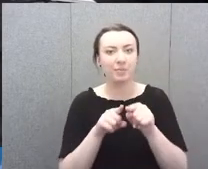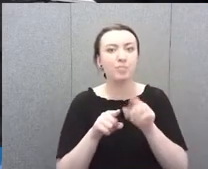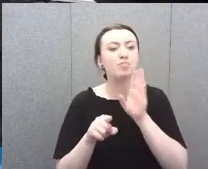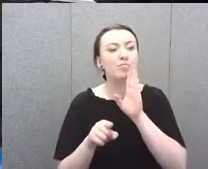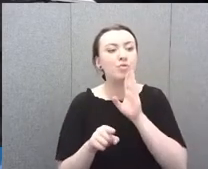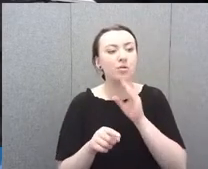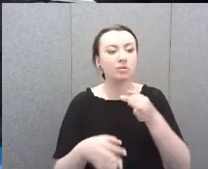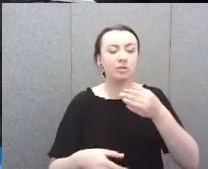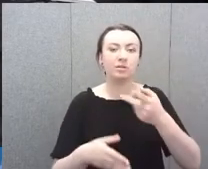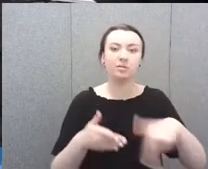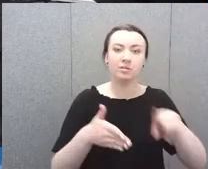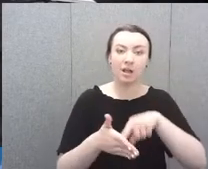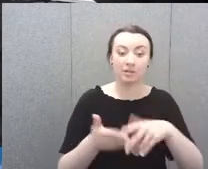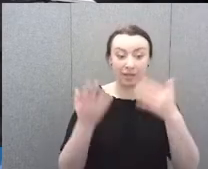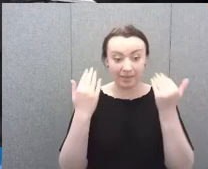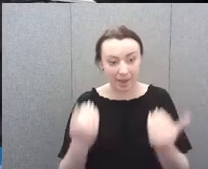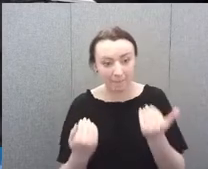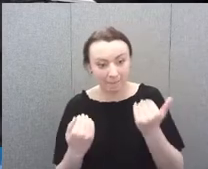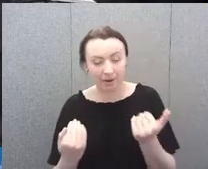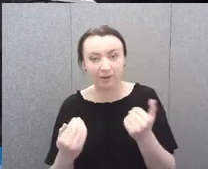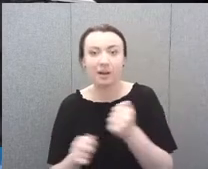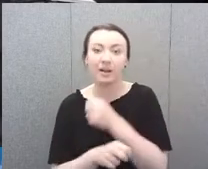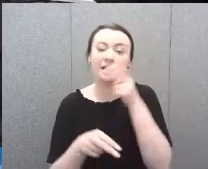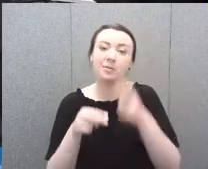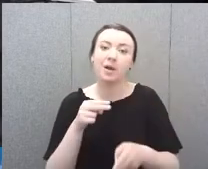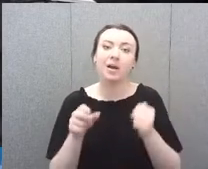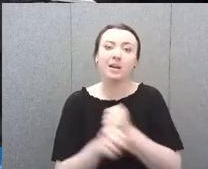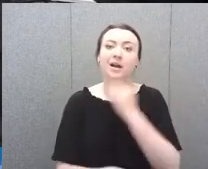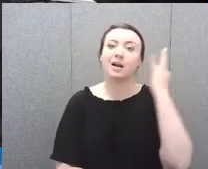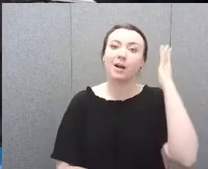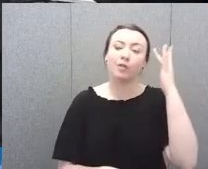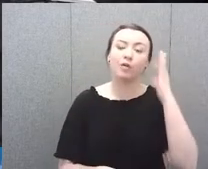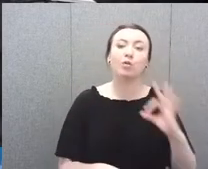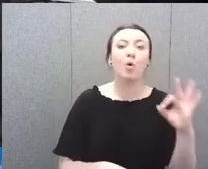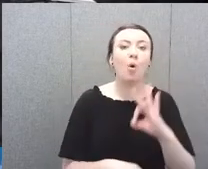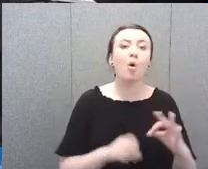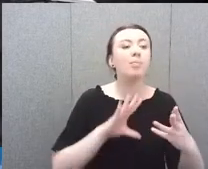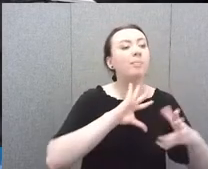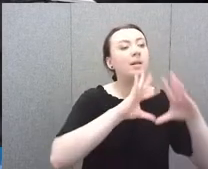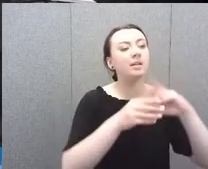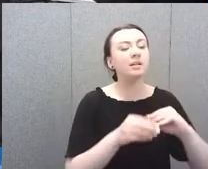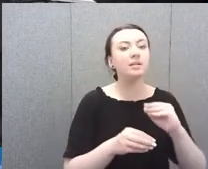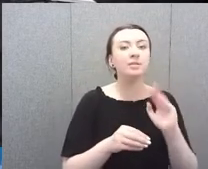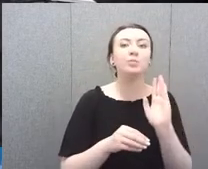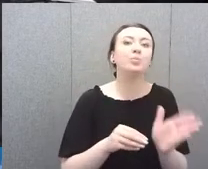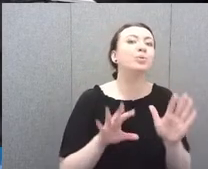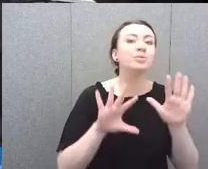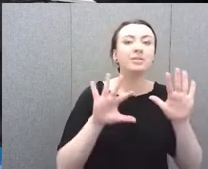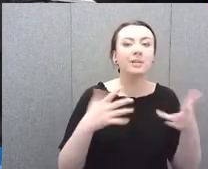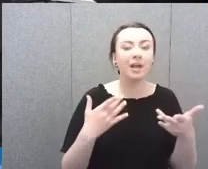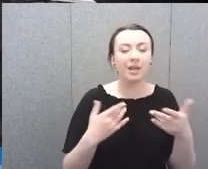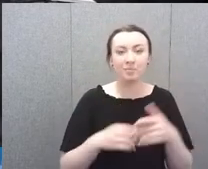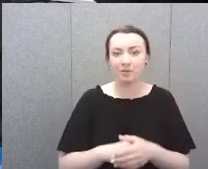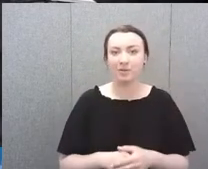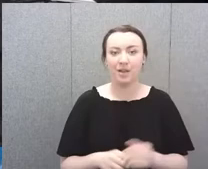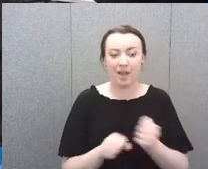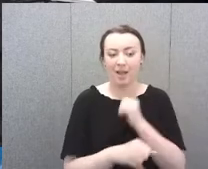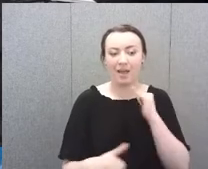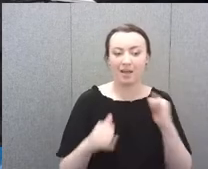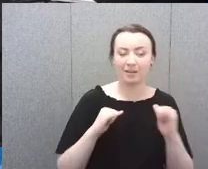мы выносить эти вопросы, поднимать их здесь и сейчас, говоря про какие-то вопросы общего